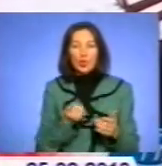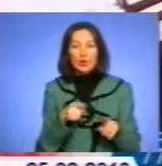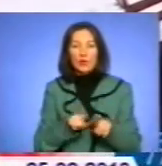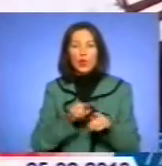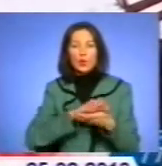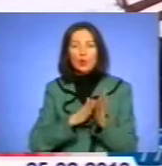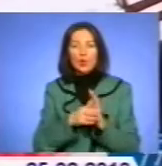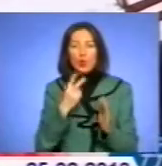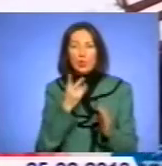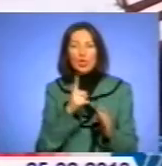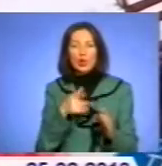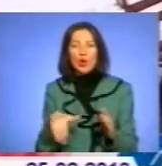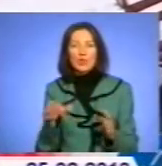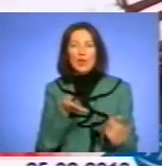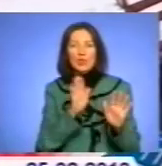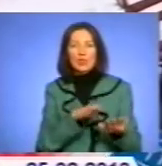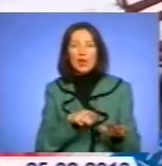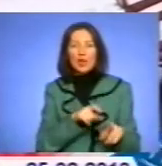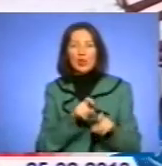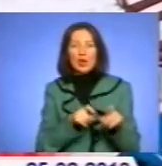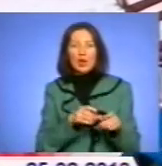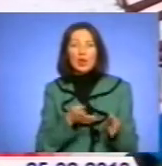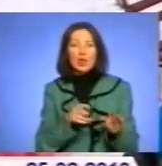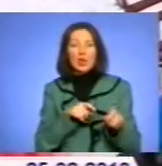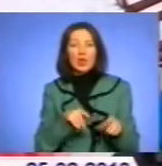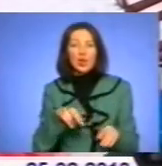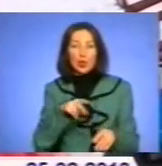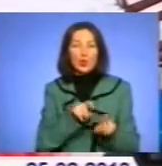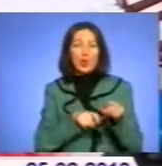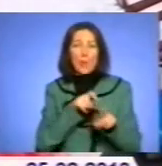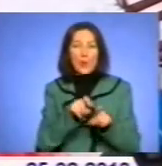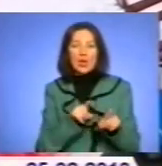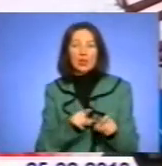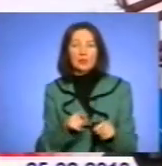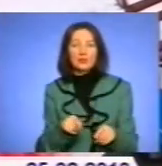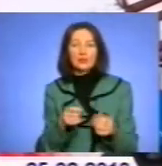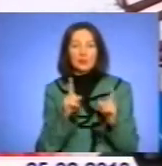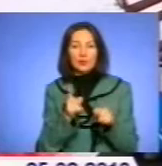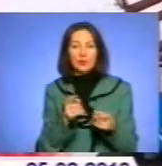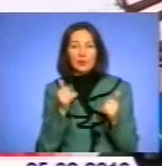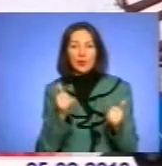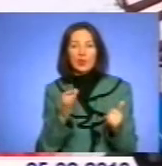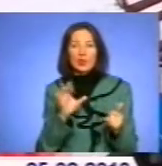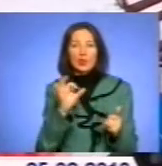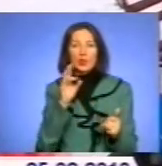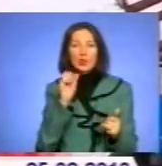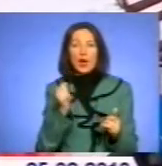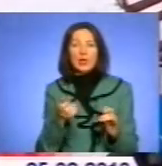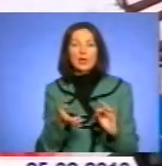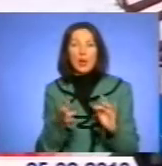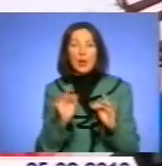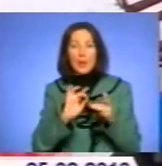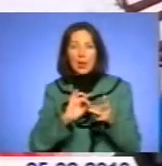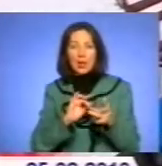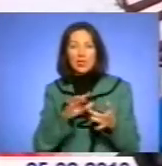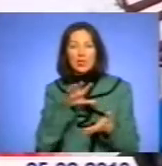що все залишають і біжать там бігати, чи вправи якісь? Дійсно, тепер соціальні мережі займають дуже багато місця